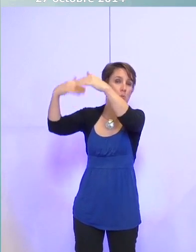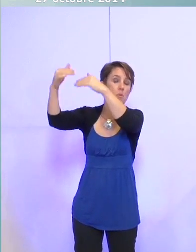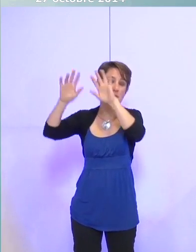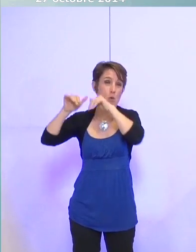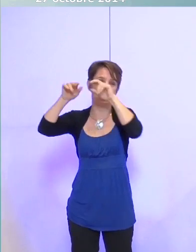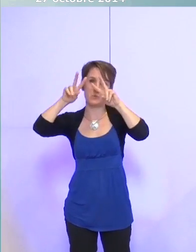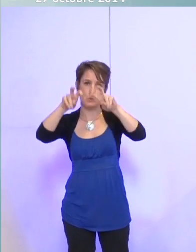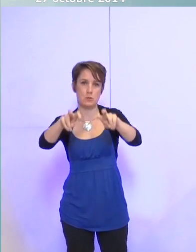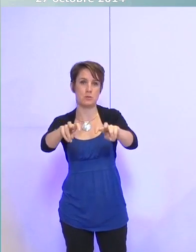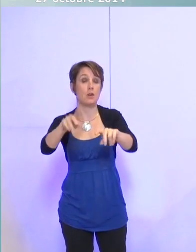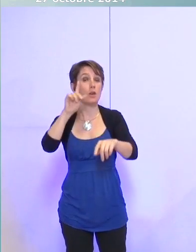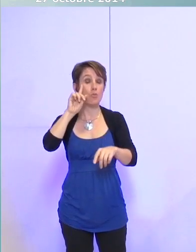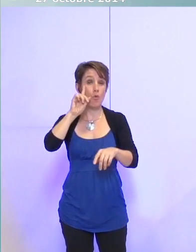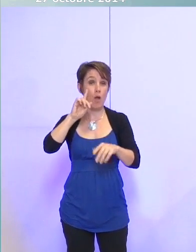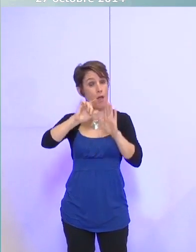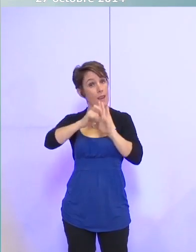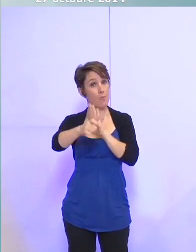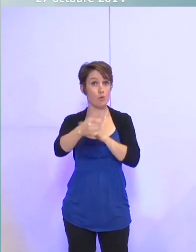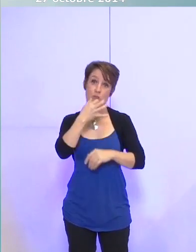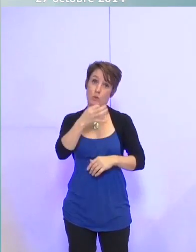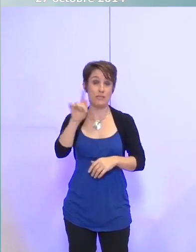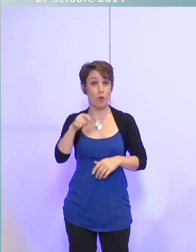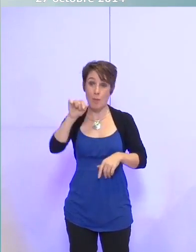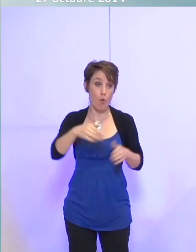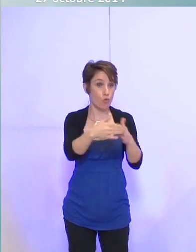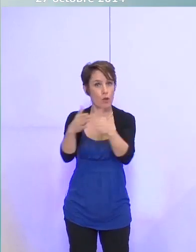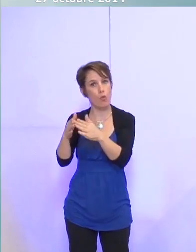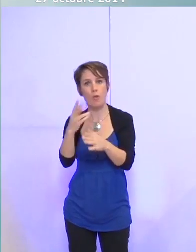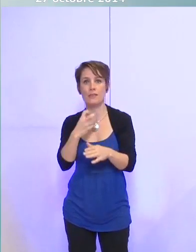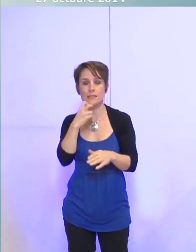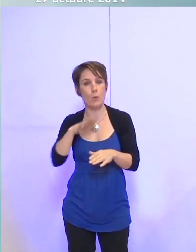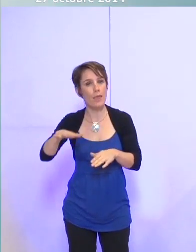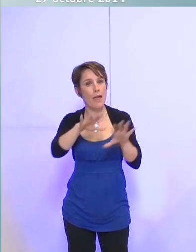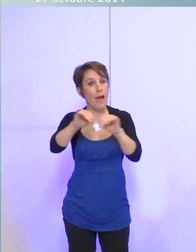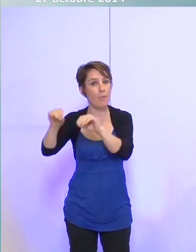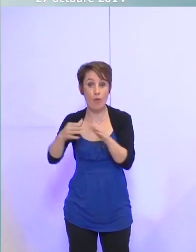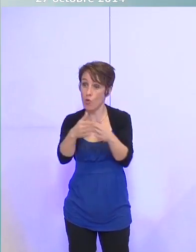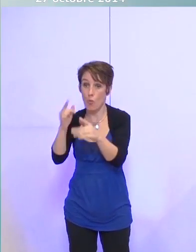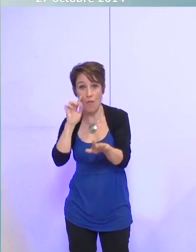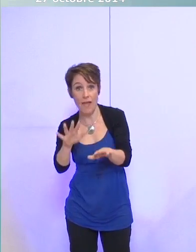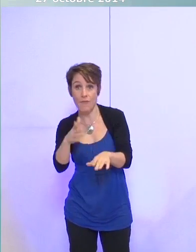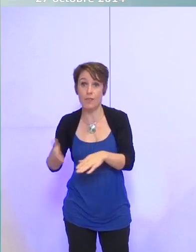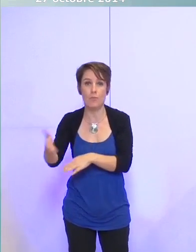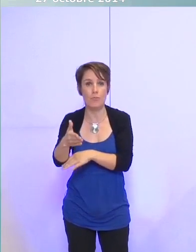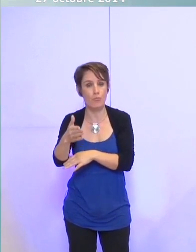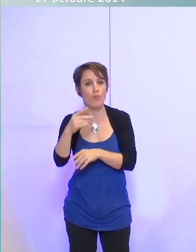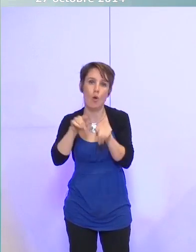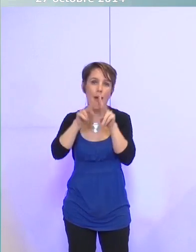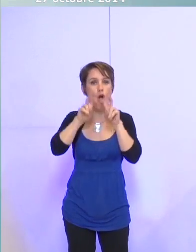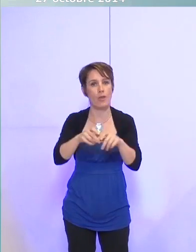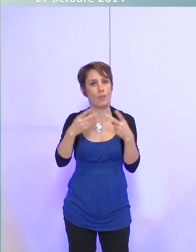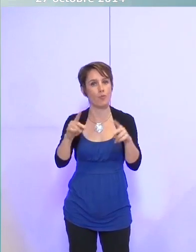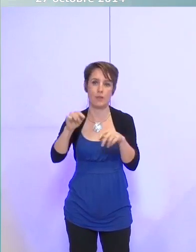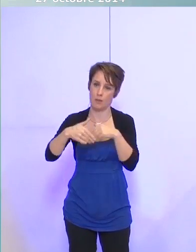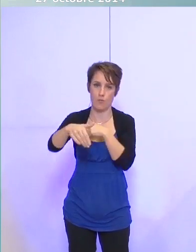procédure impose de solliciter l'avis des habitants pour la suite lors d'une enquête publique.